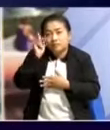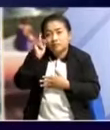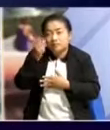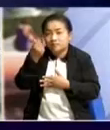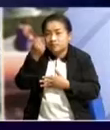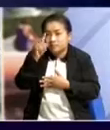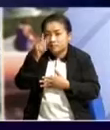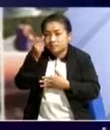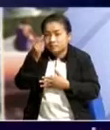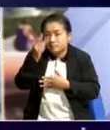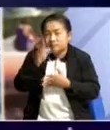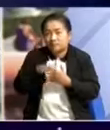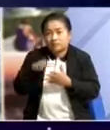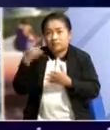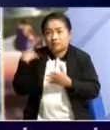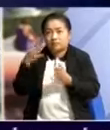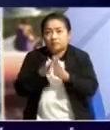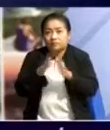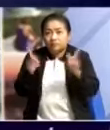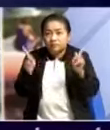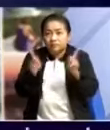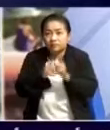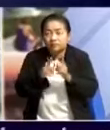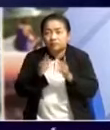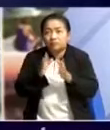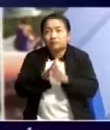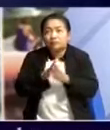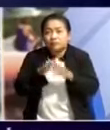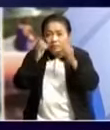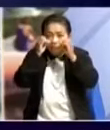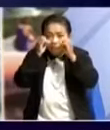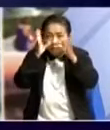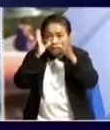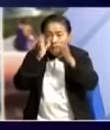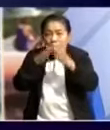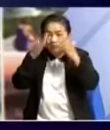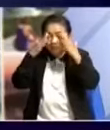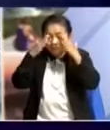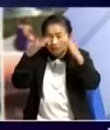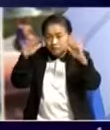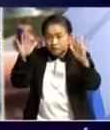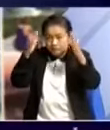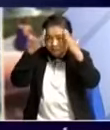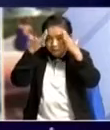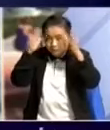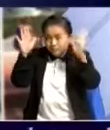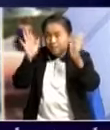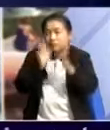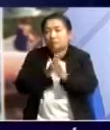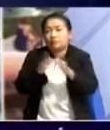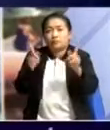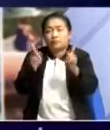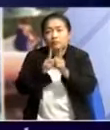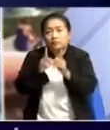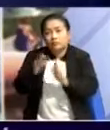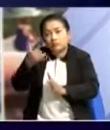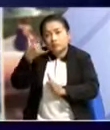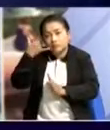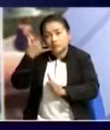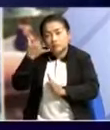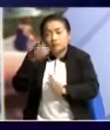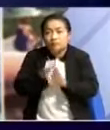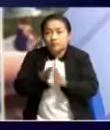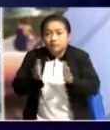ชม NDT2HD ของเรานะคะแล้วพอชมแล้วเนี่ยได้ความรู้ได้แนวทางนะคะแล้วก็โทรไปปรึกษาห